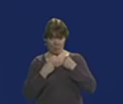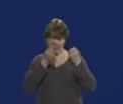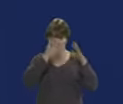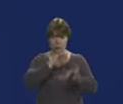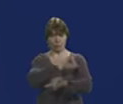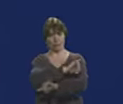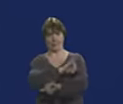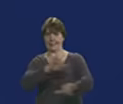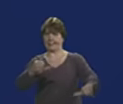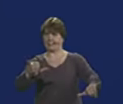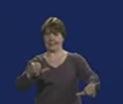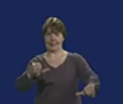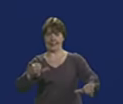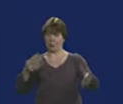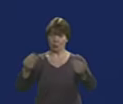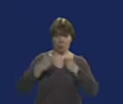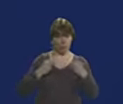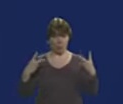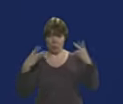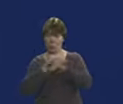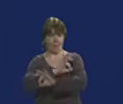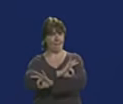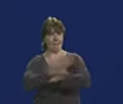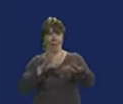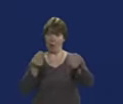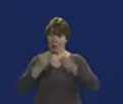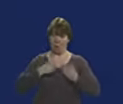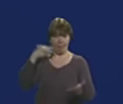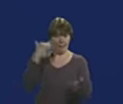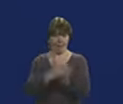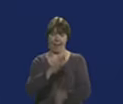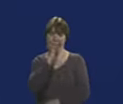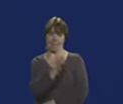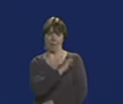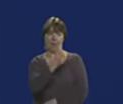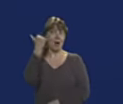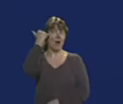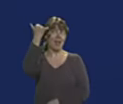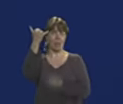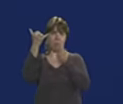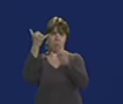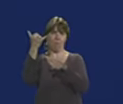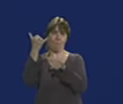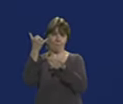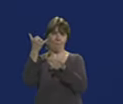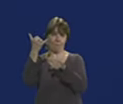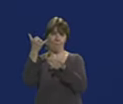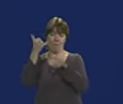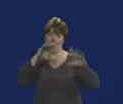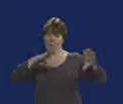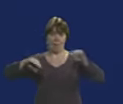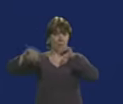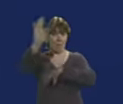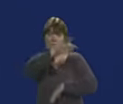empêcher. Rien ne pourra nous arrêter. Parce que nos idées sont justes. Parce que le peuple